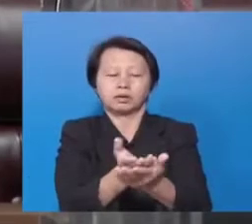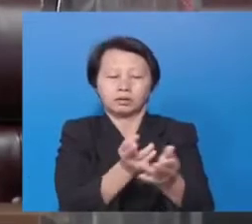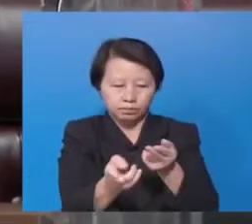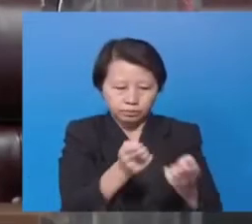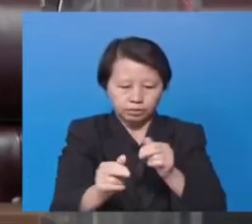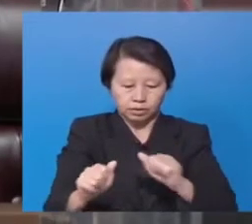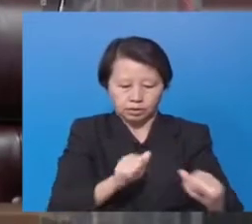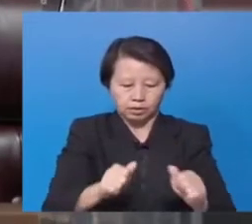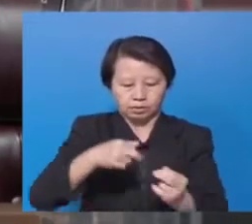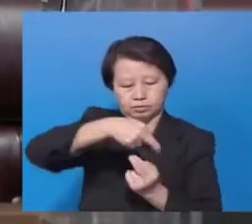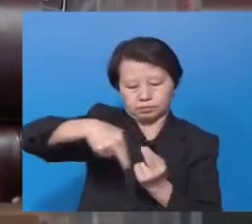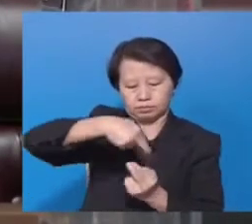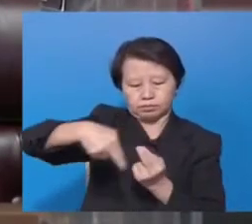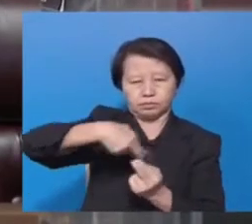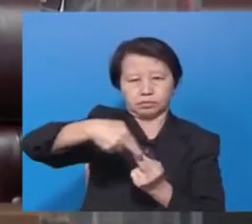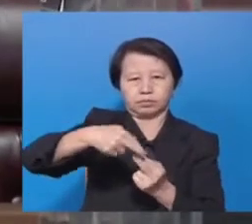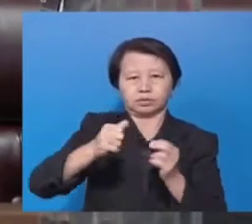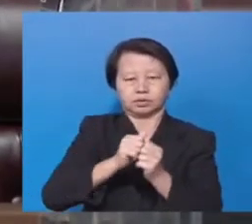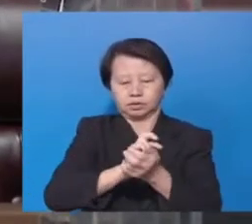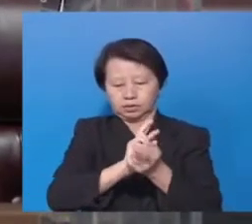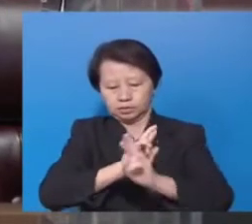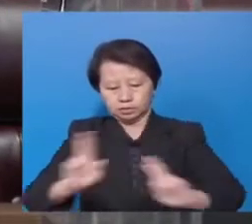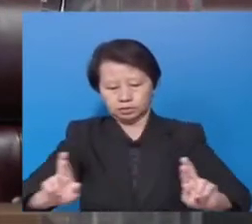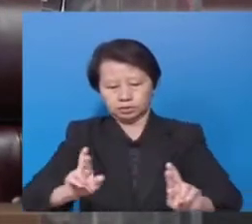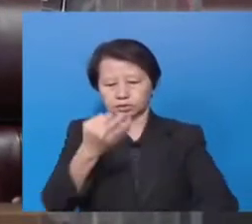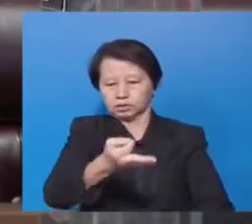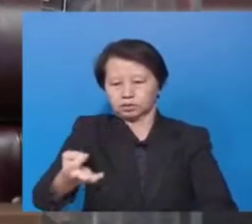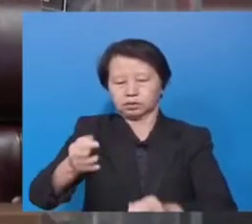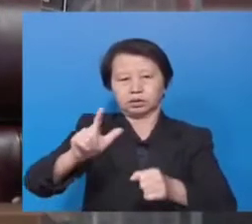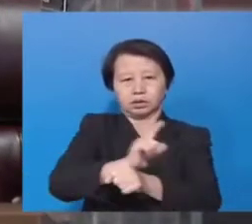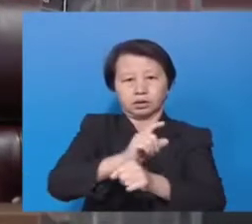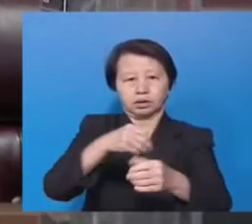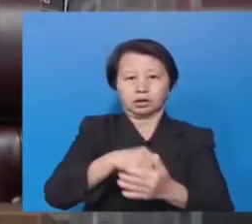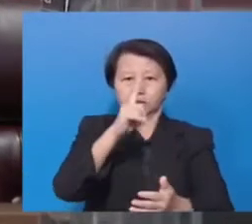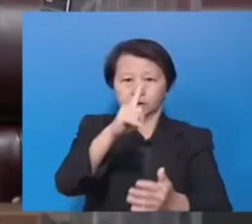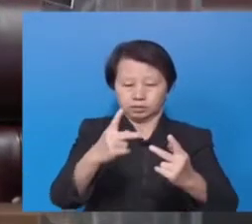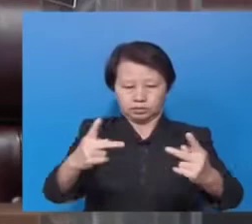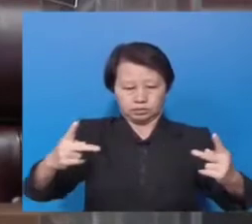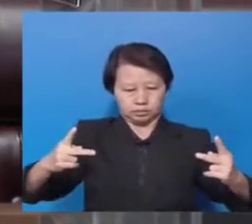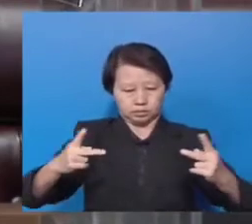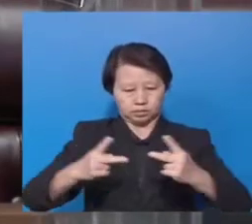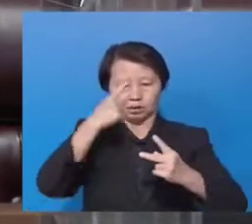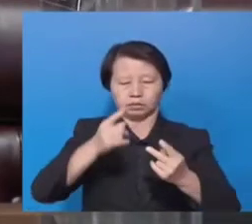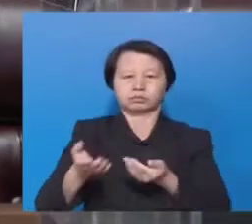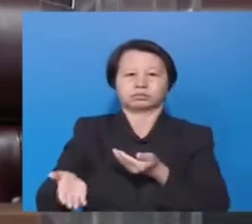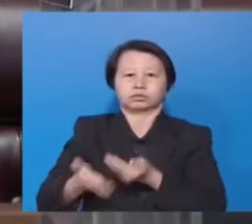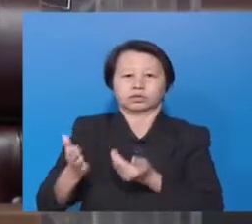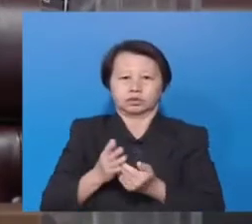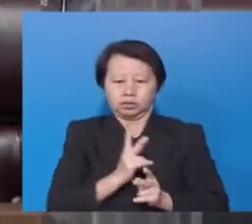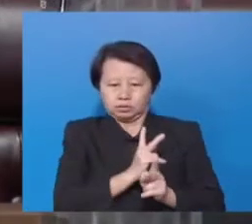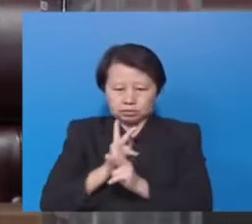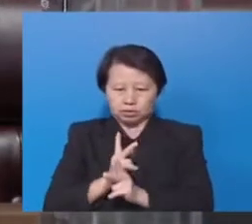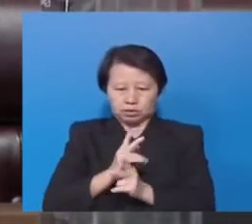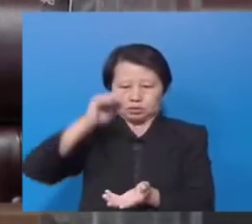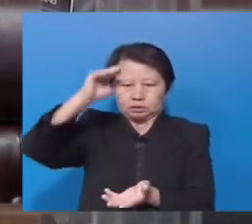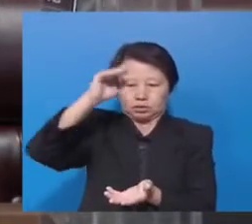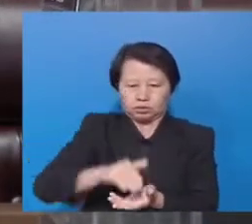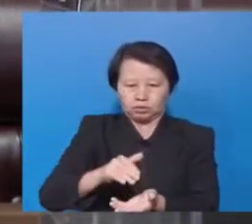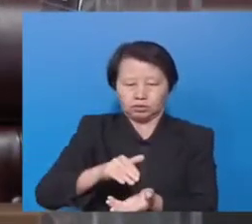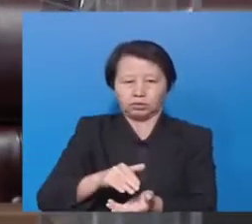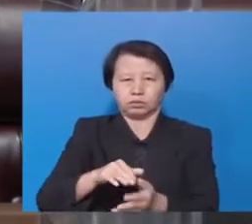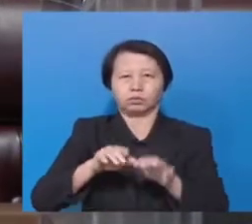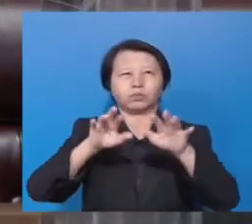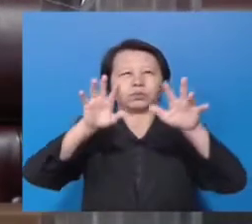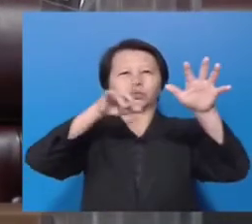pengurusan aktif di kita smule dengan menyediakan pilih lengkap dalam satu kawasan untuk memudahkan kawalan dan mengurangkan